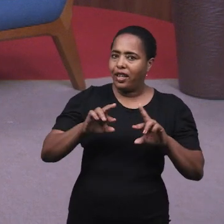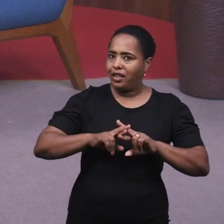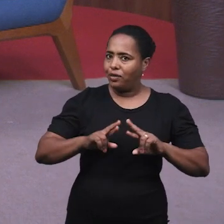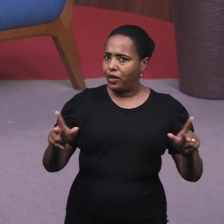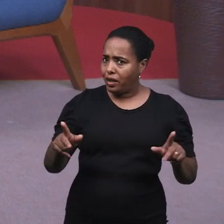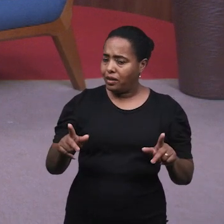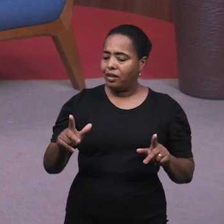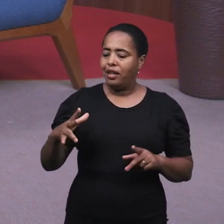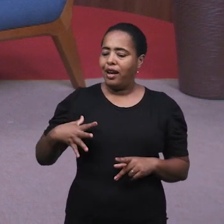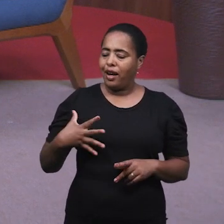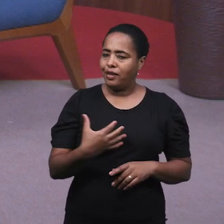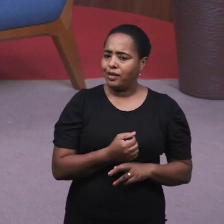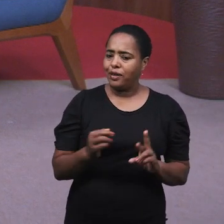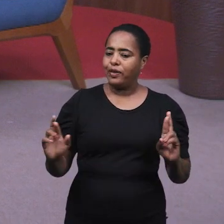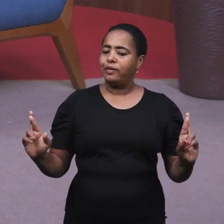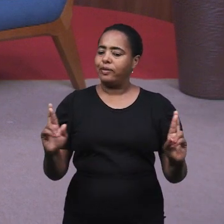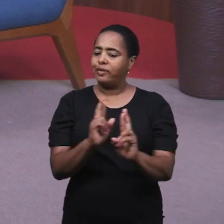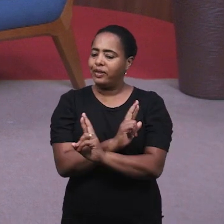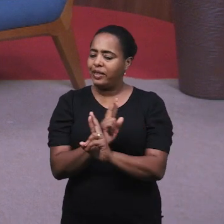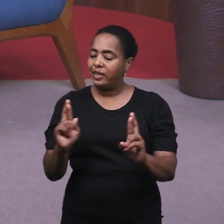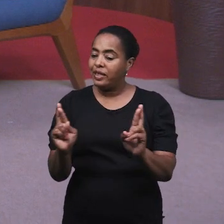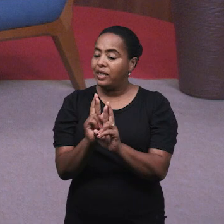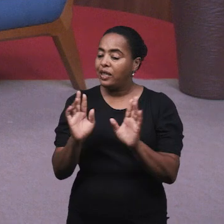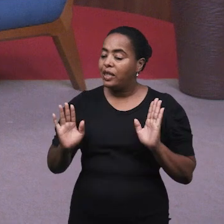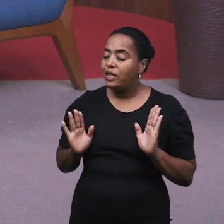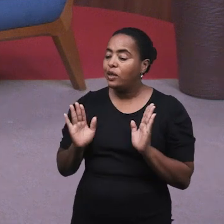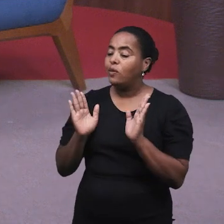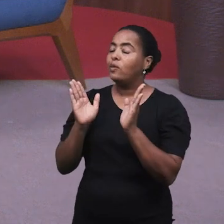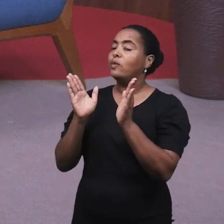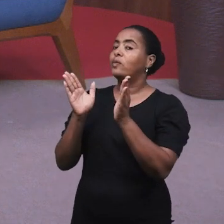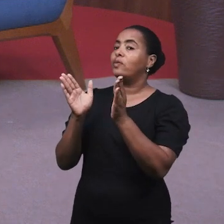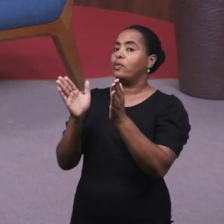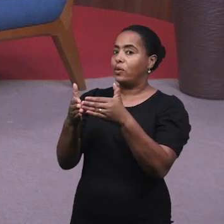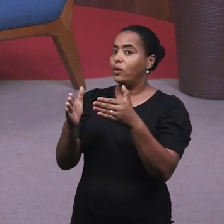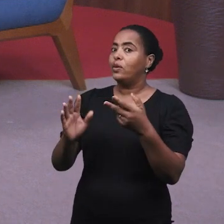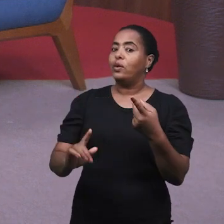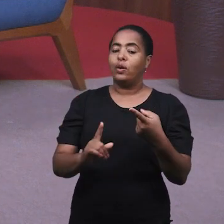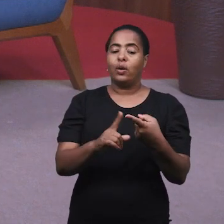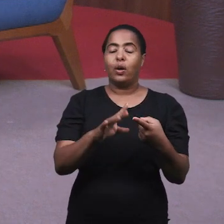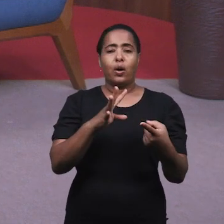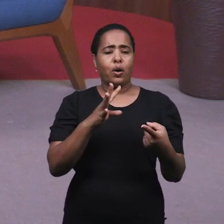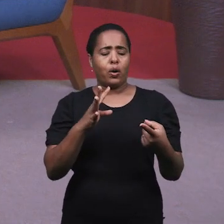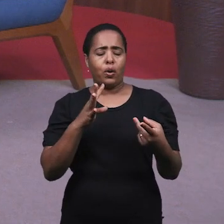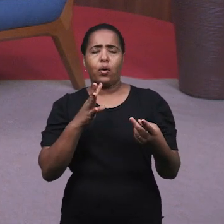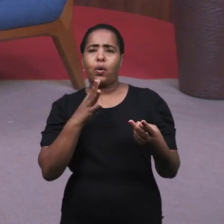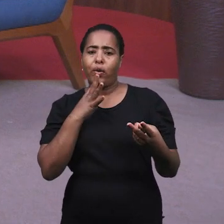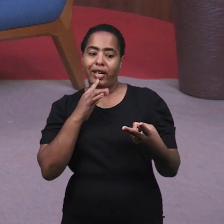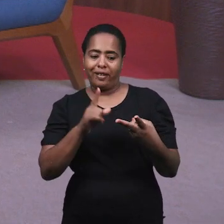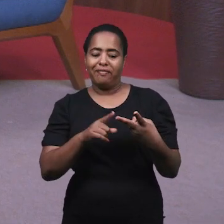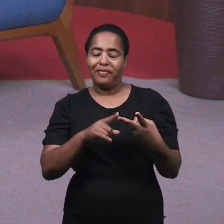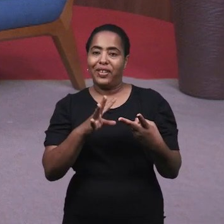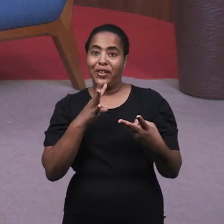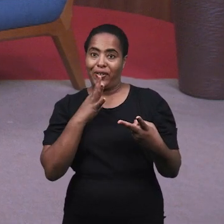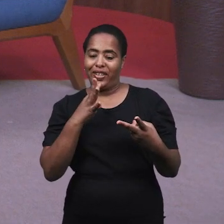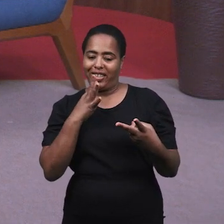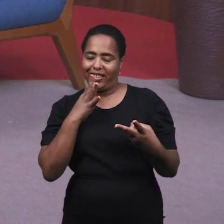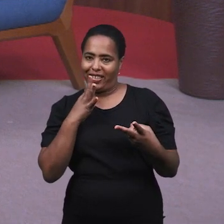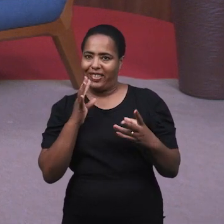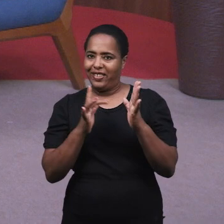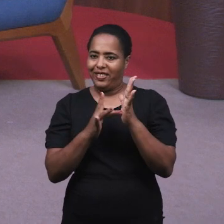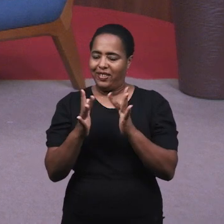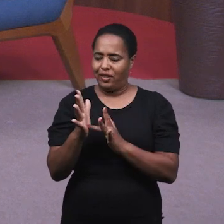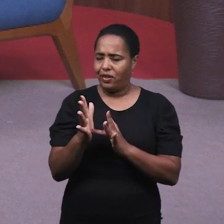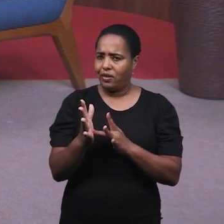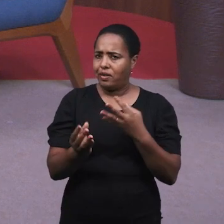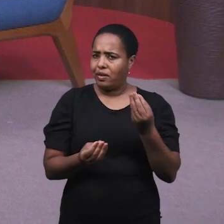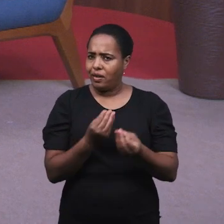le salut, il y a un rapport direct avec le fait de connaître Jésus. Et